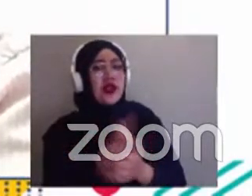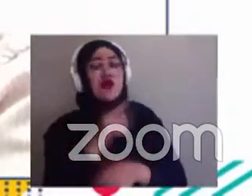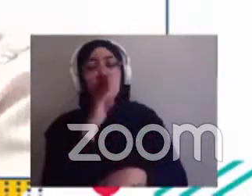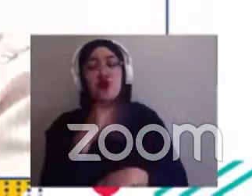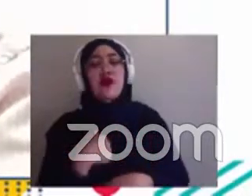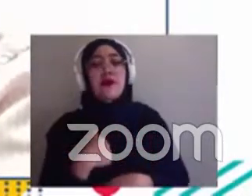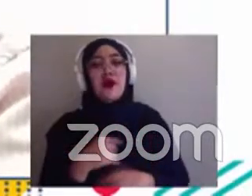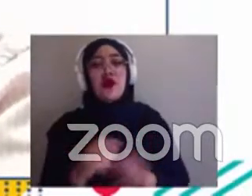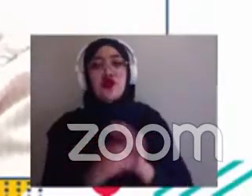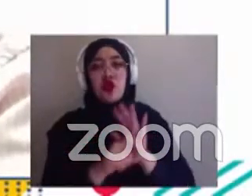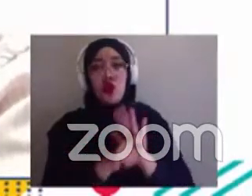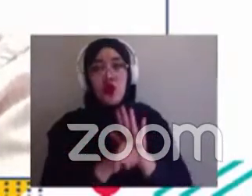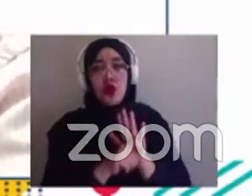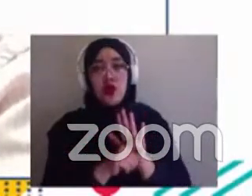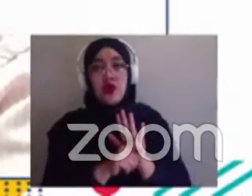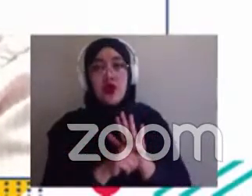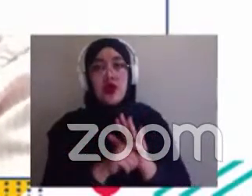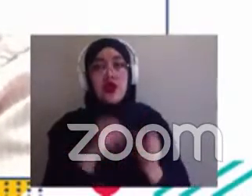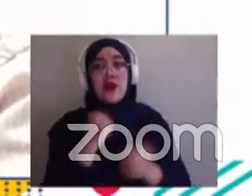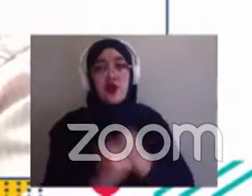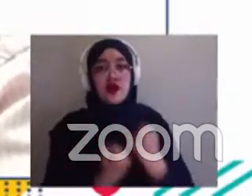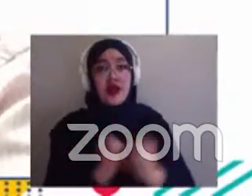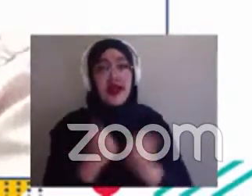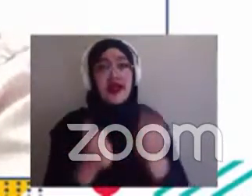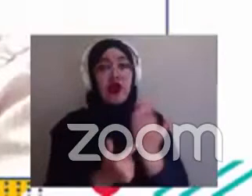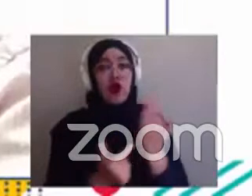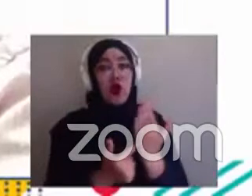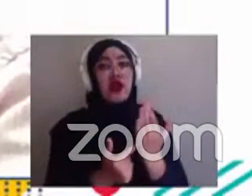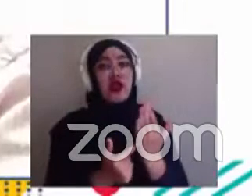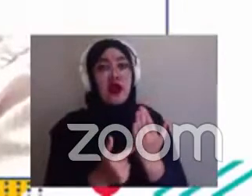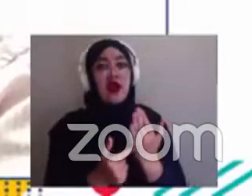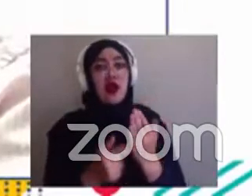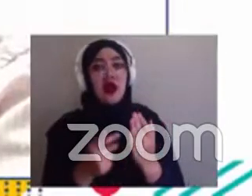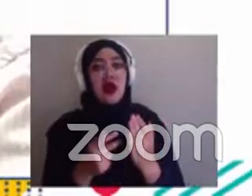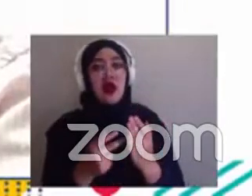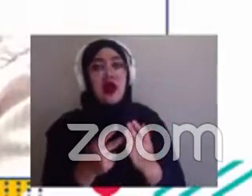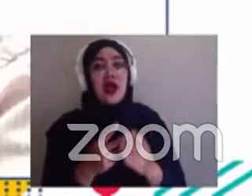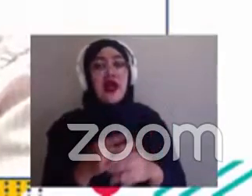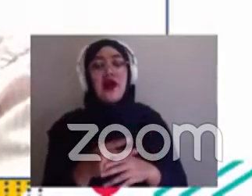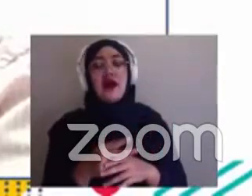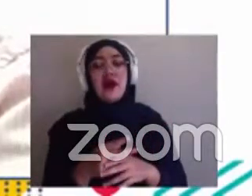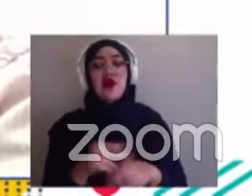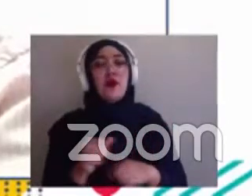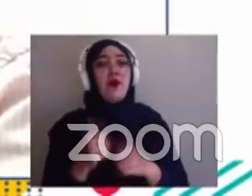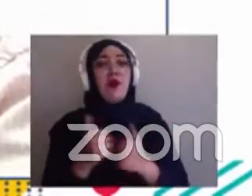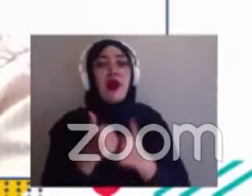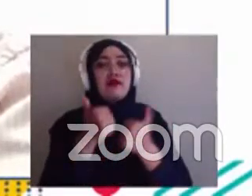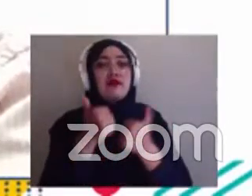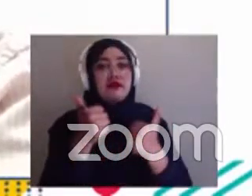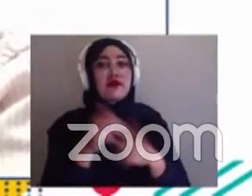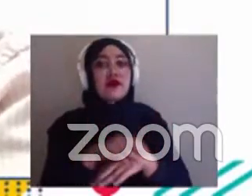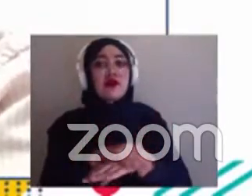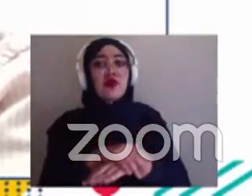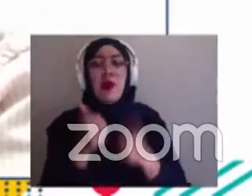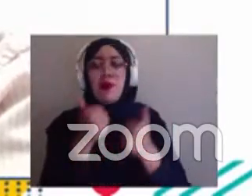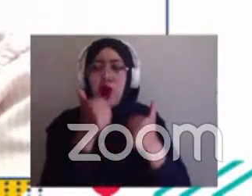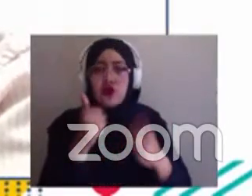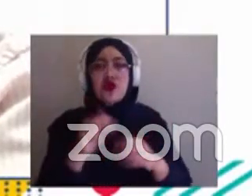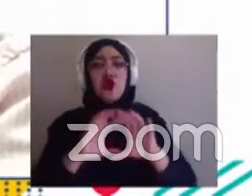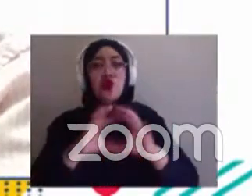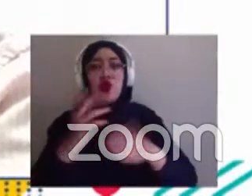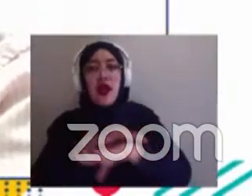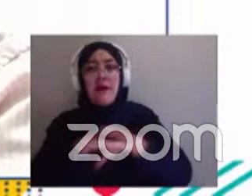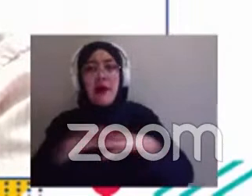di perusahaan teknologi dilakukan, dan itu best practice lah di dunia security. Tentu kita harus